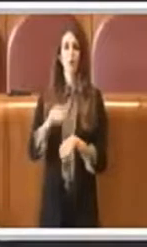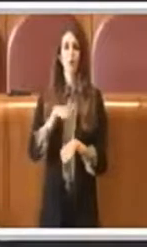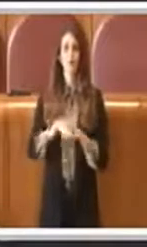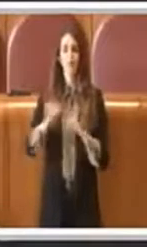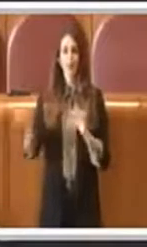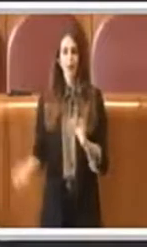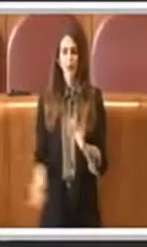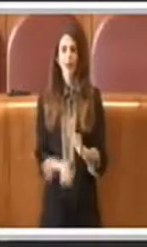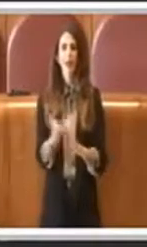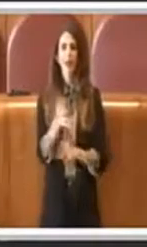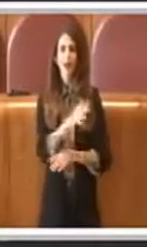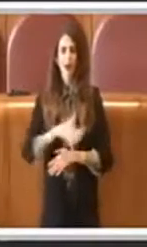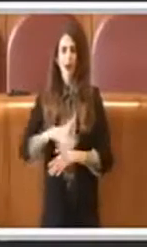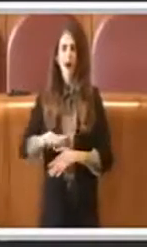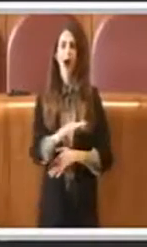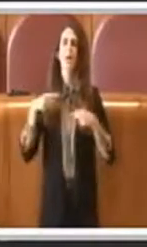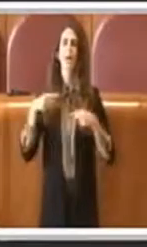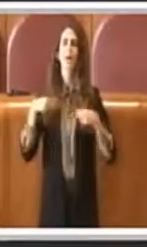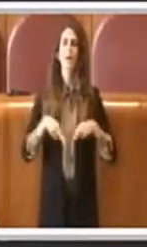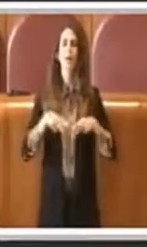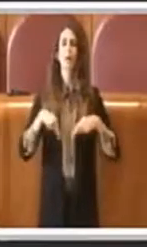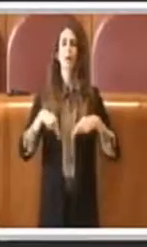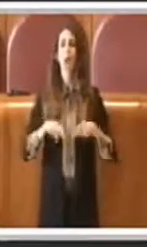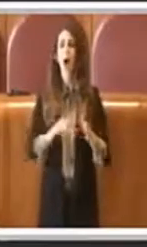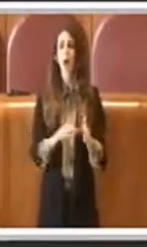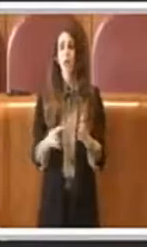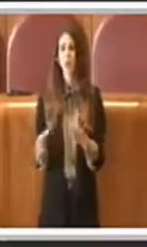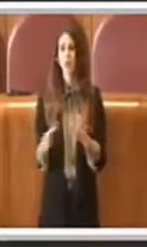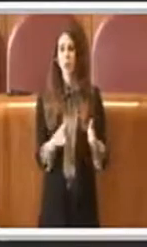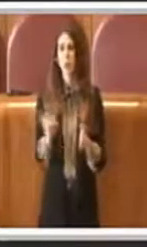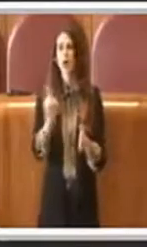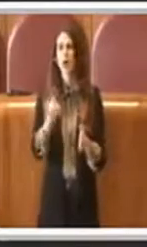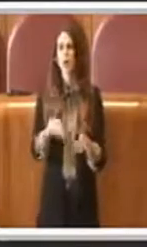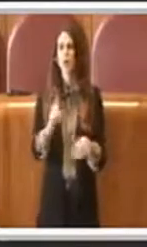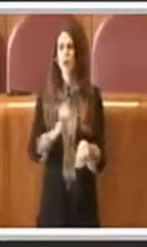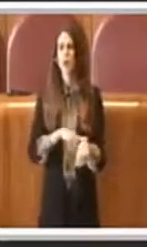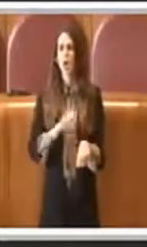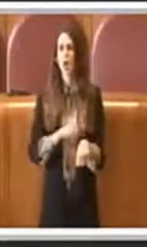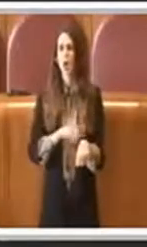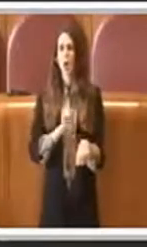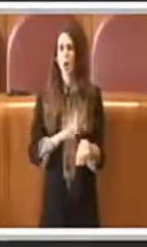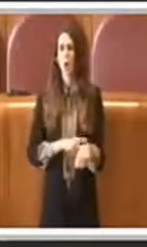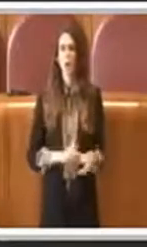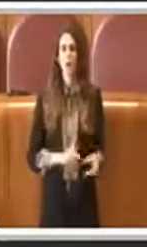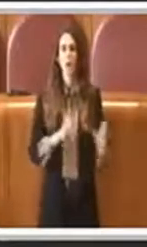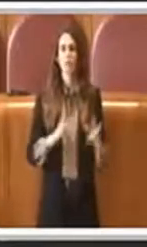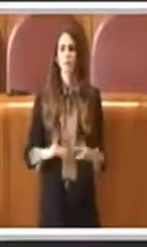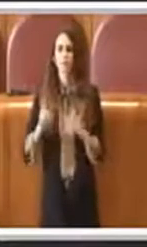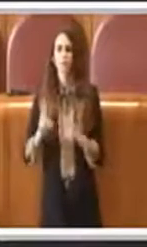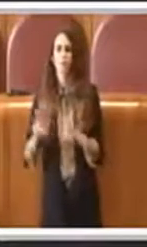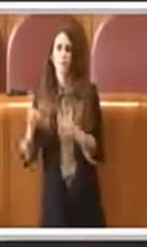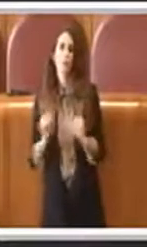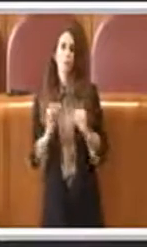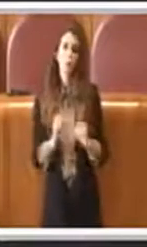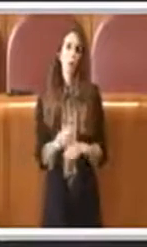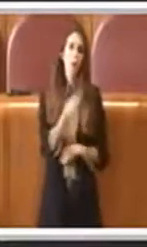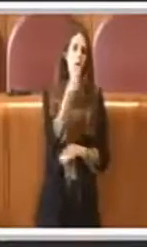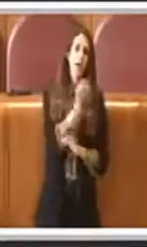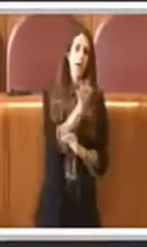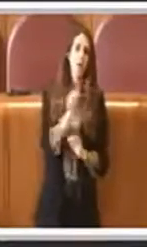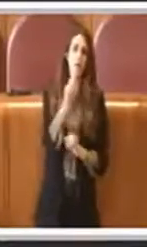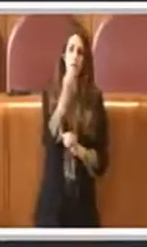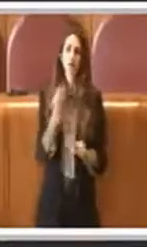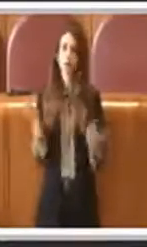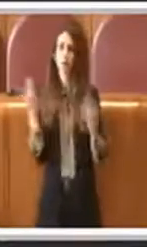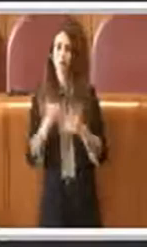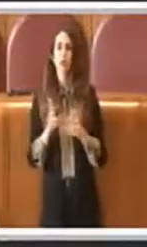aree pedonali temporanee anche per far suonare per poche ore magari a pranzo a cena così da consentire